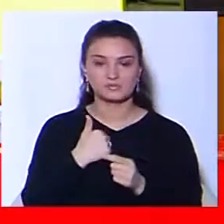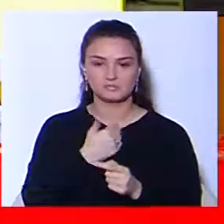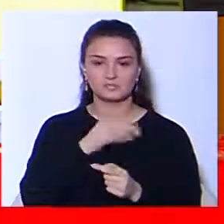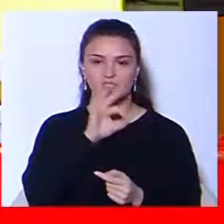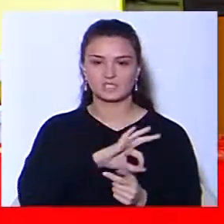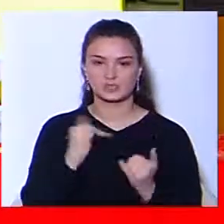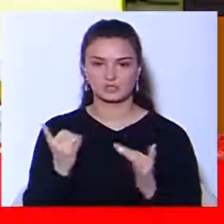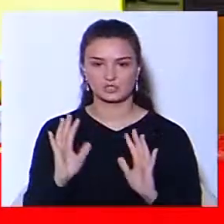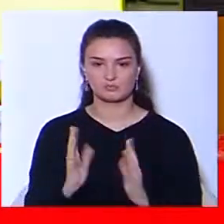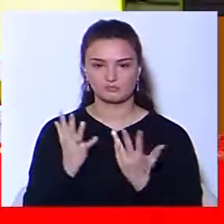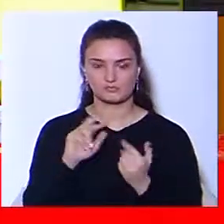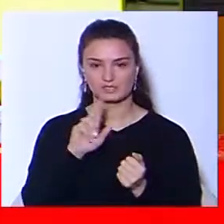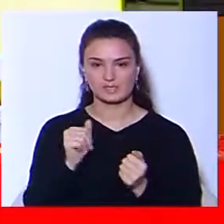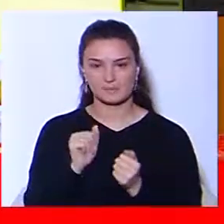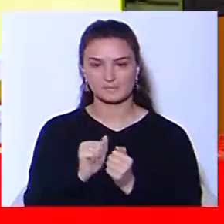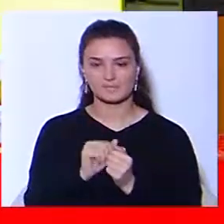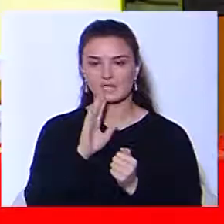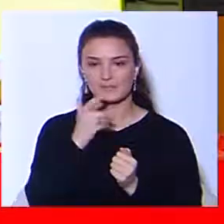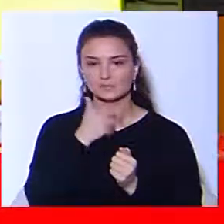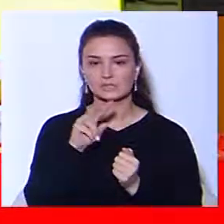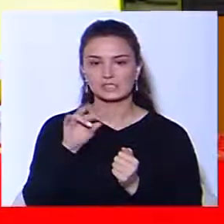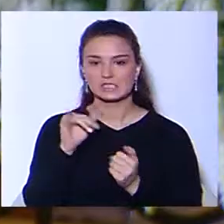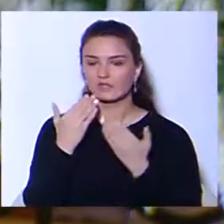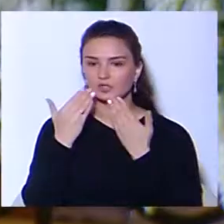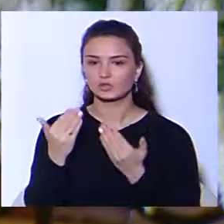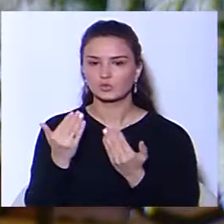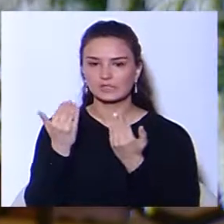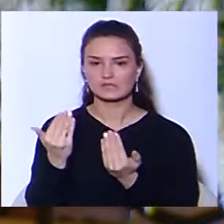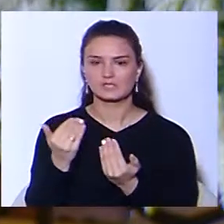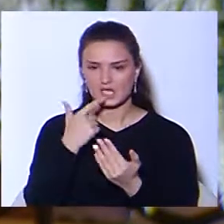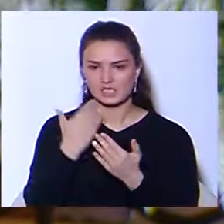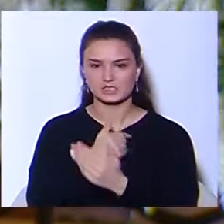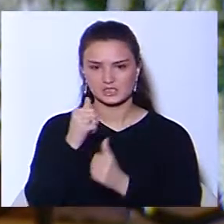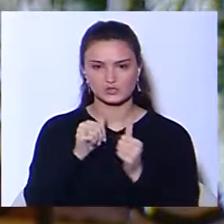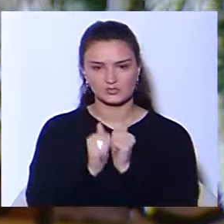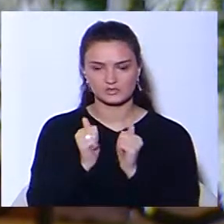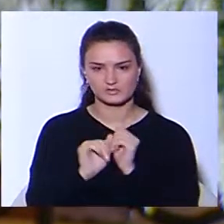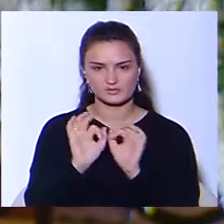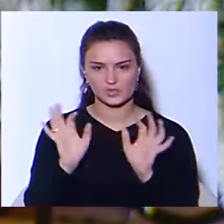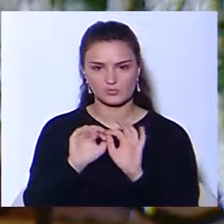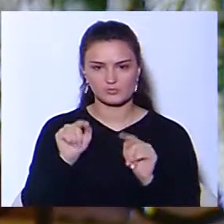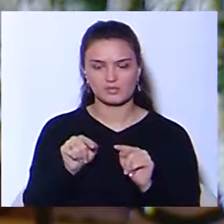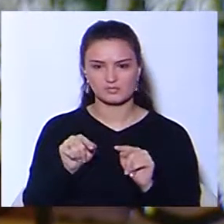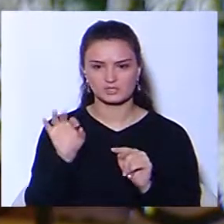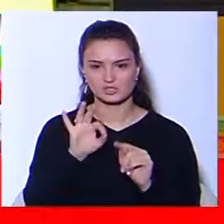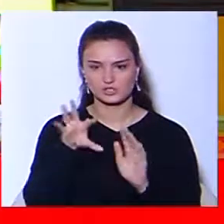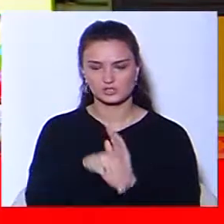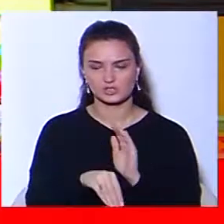ვისარგებლო შემთხვევით და ქალბატონ ლიკას ვკითხო. ჩვენ ახალ წელს ყოველთვის საუბრობთ ხოლმე